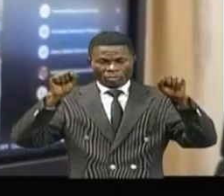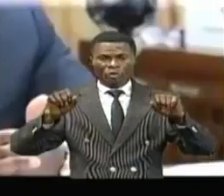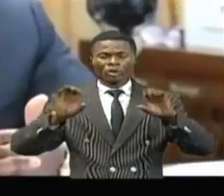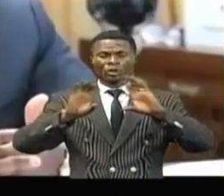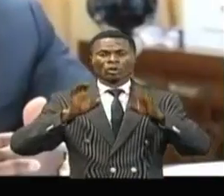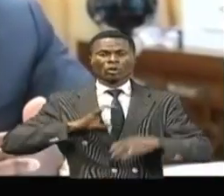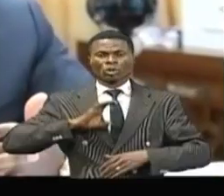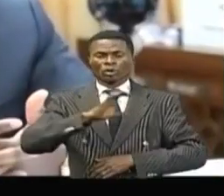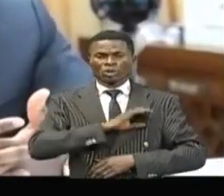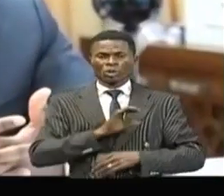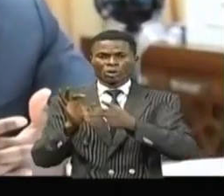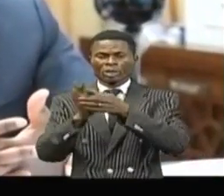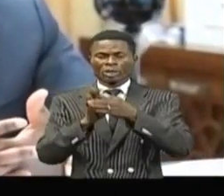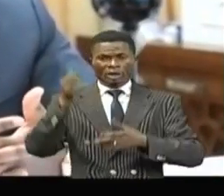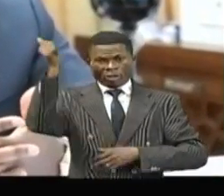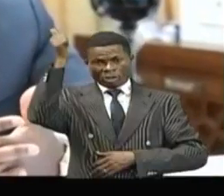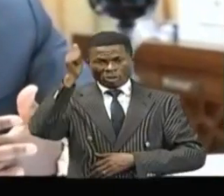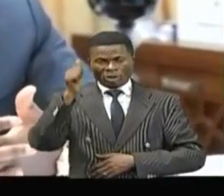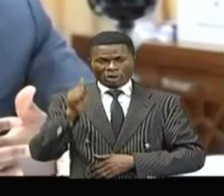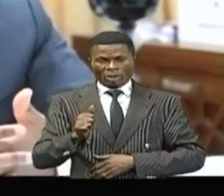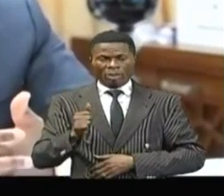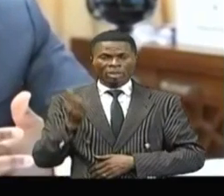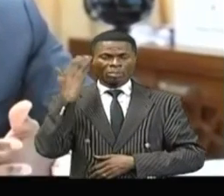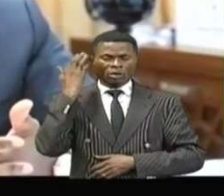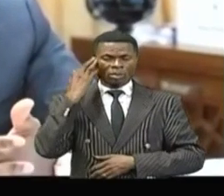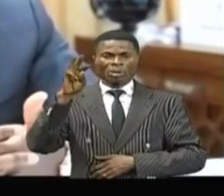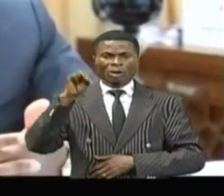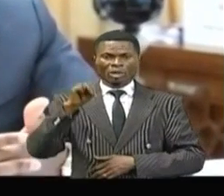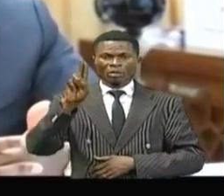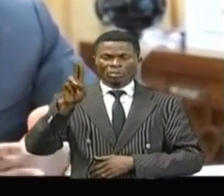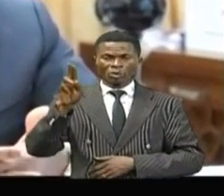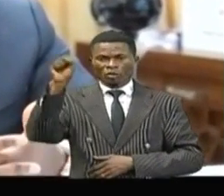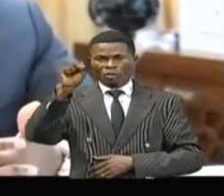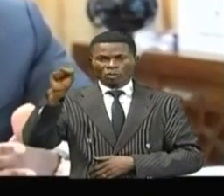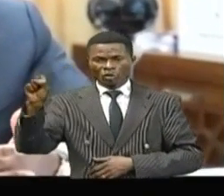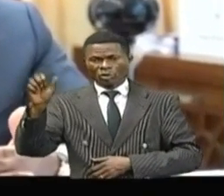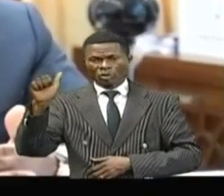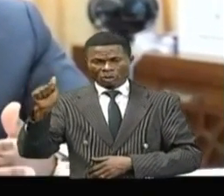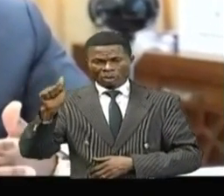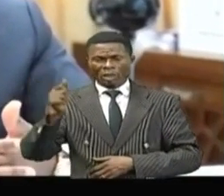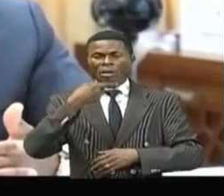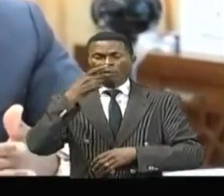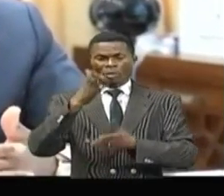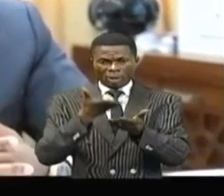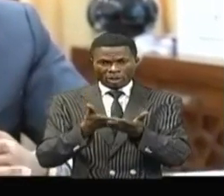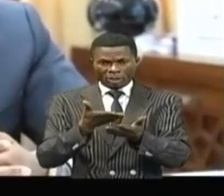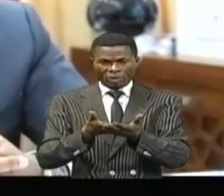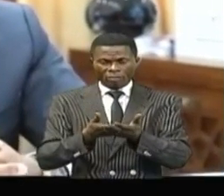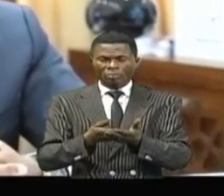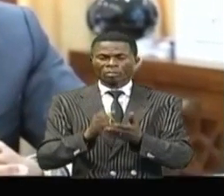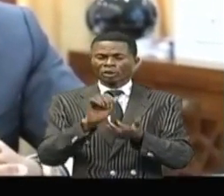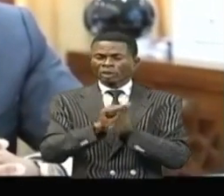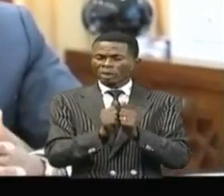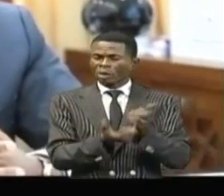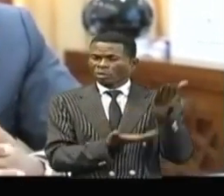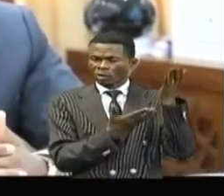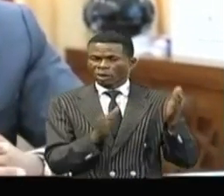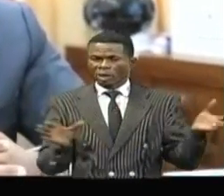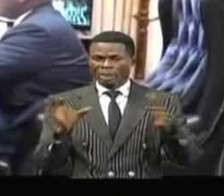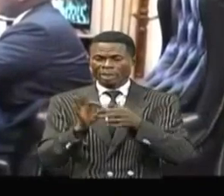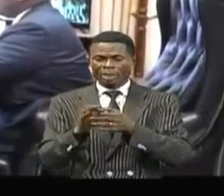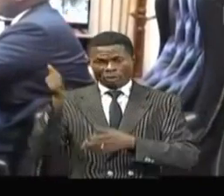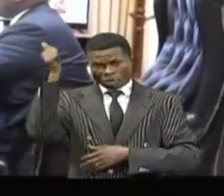Commission de l'Union africaine, M. Moussa Faki Mahamat, avec qui il est revenu sur la nécessité pour l'Union